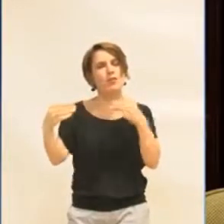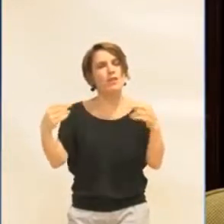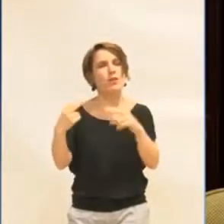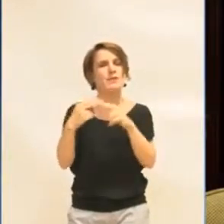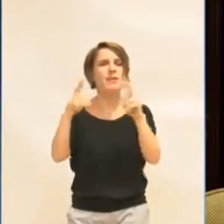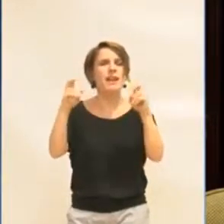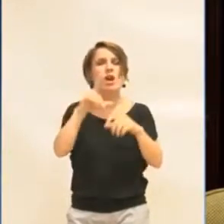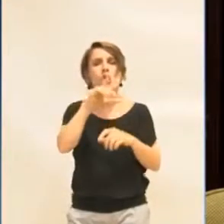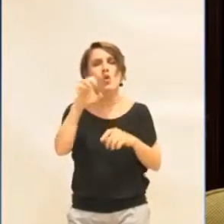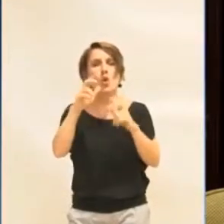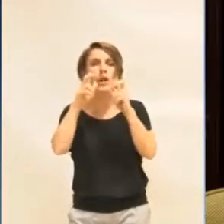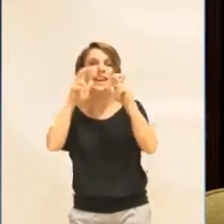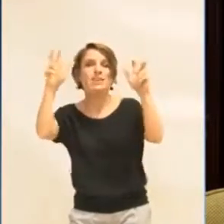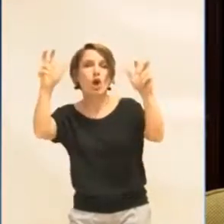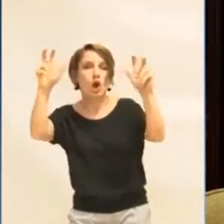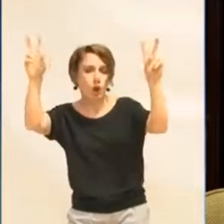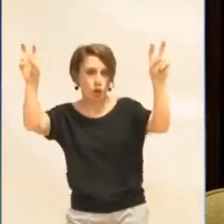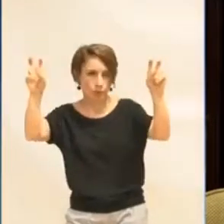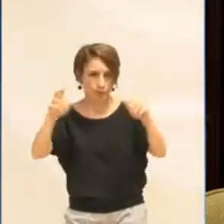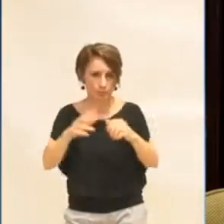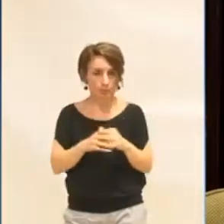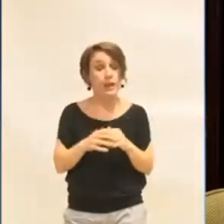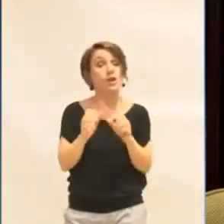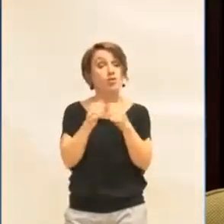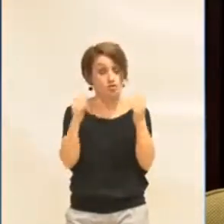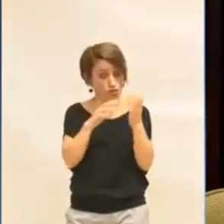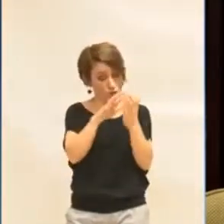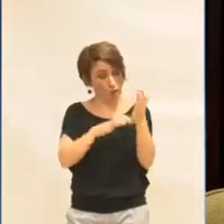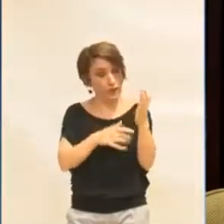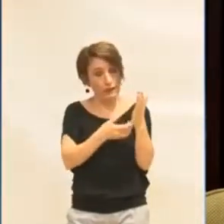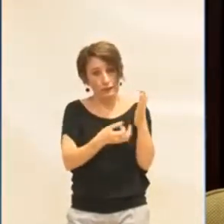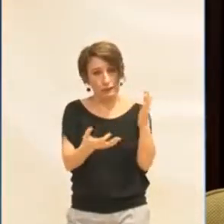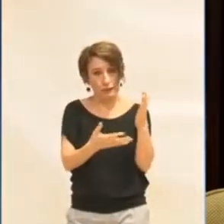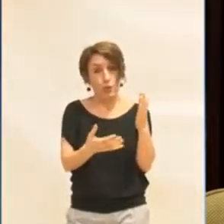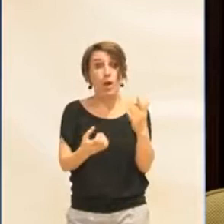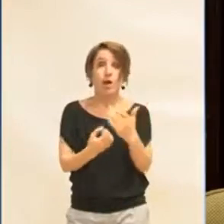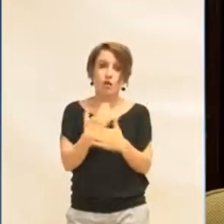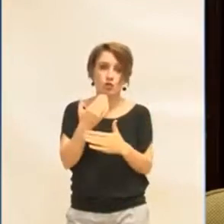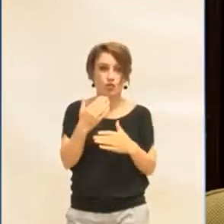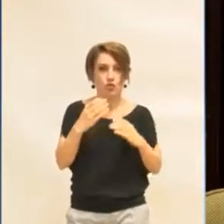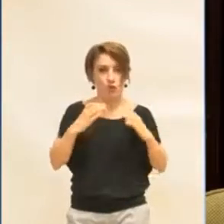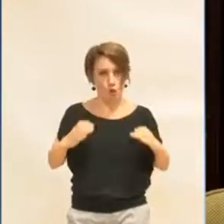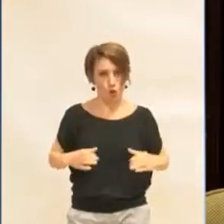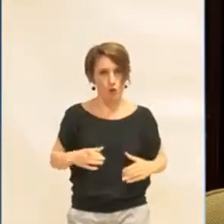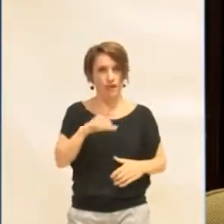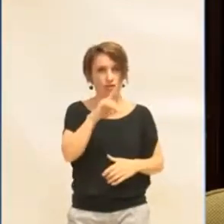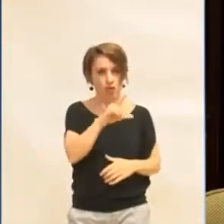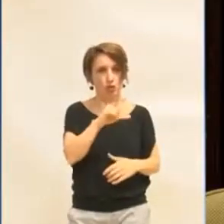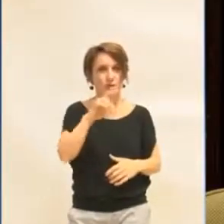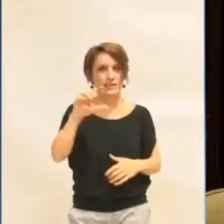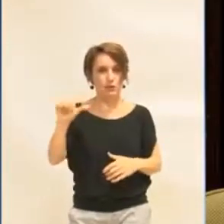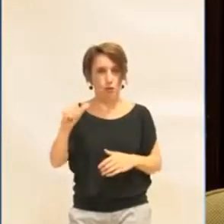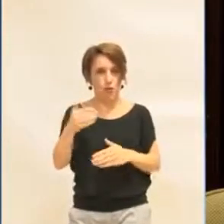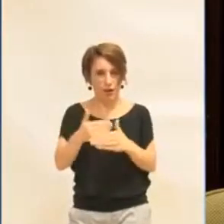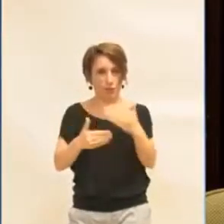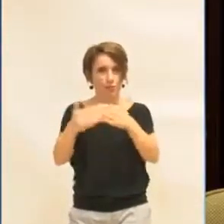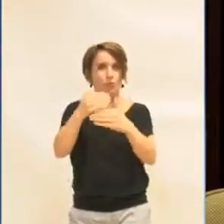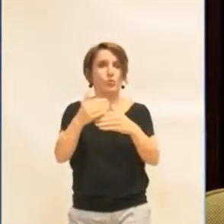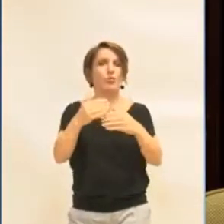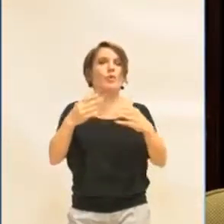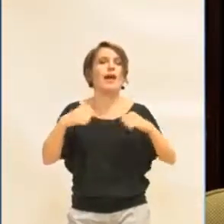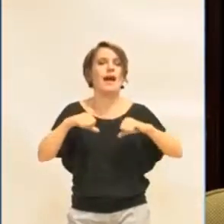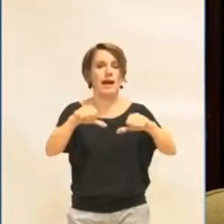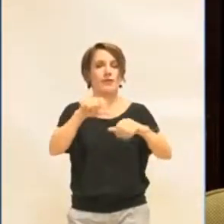Crieur. Le Crieur nous dit « La construction du nouveau collège Lucie Aubrac, avenue de la Bruyère, donne du grain